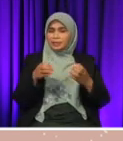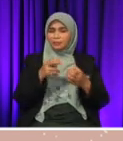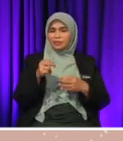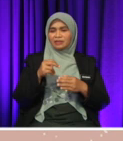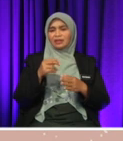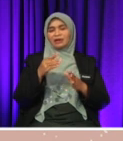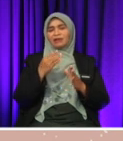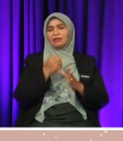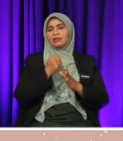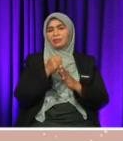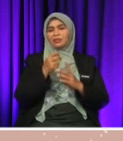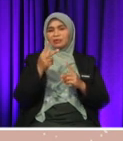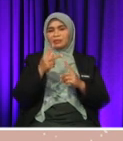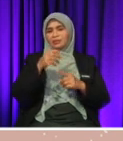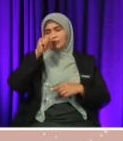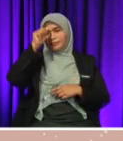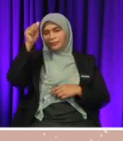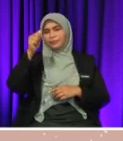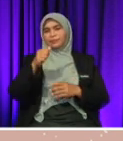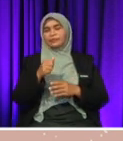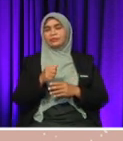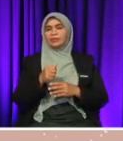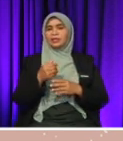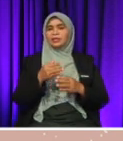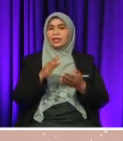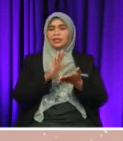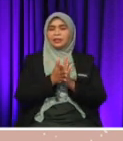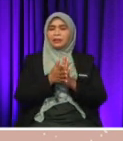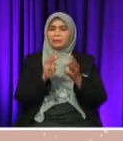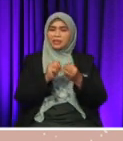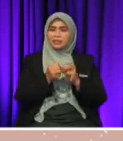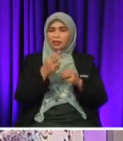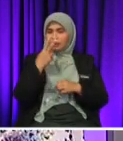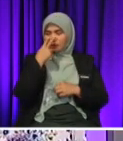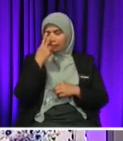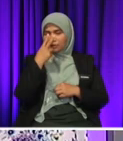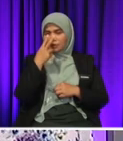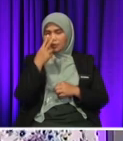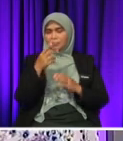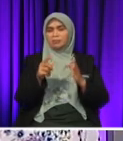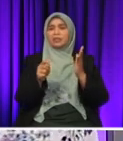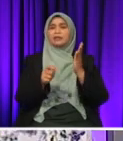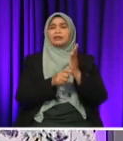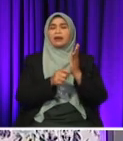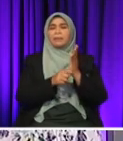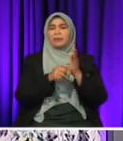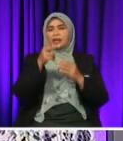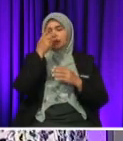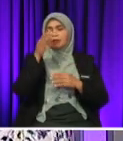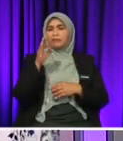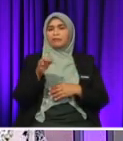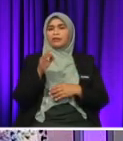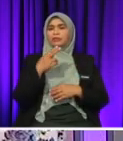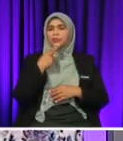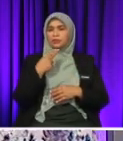bahwa kemerosotan fungsi dari penglihatan ini semakin bertambah Kirana facto